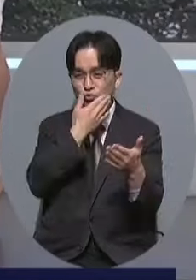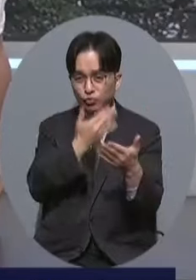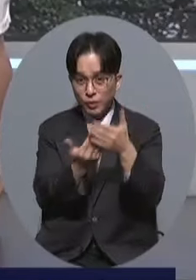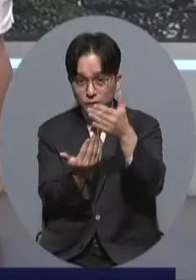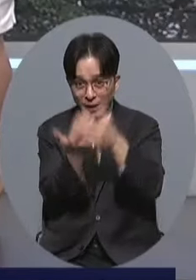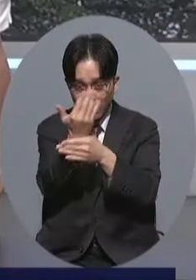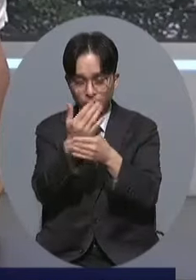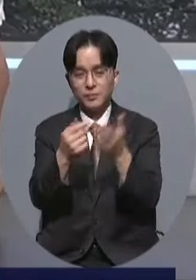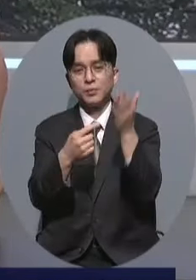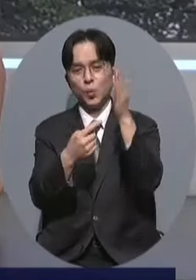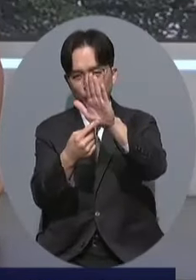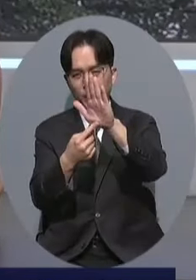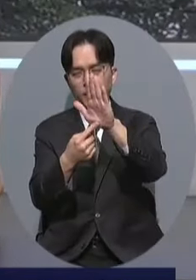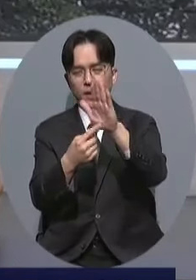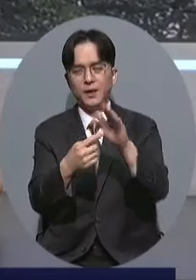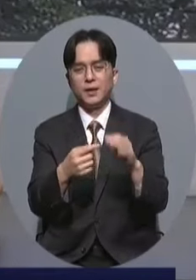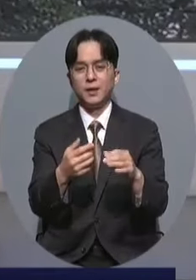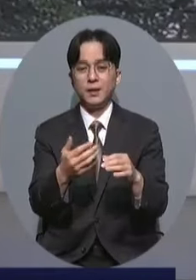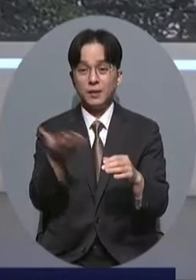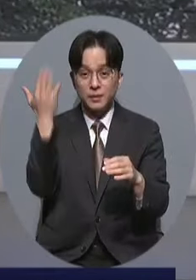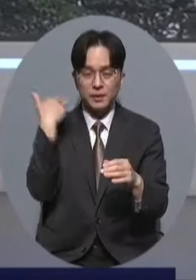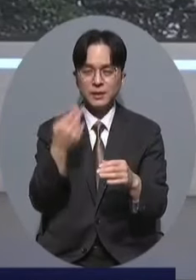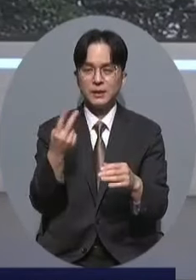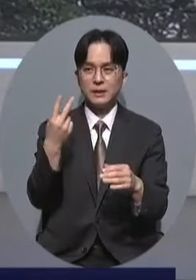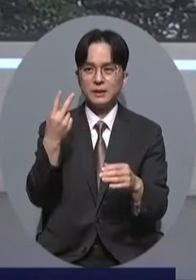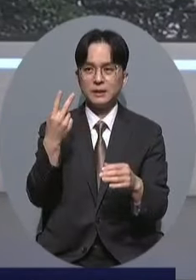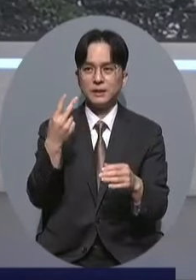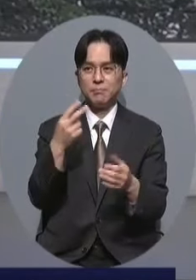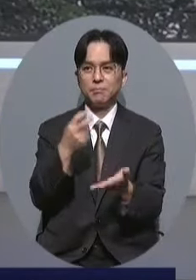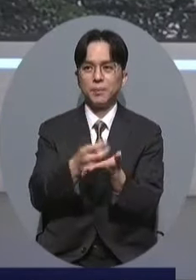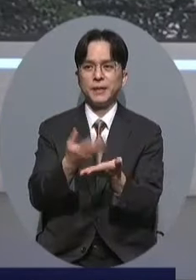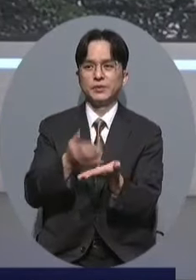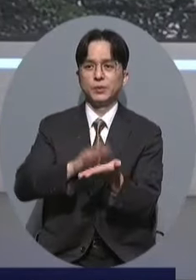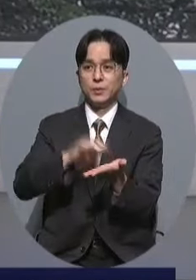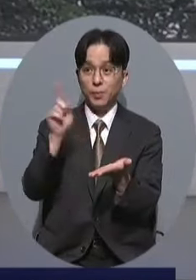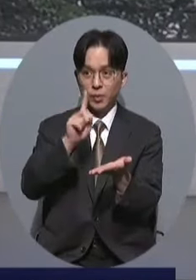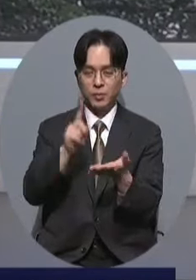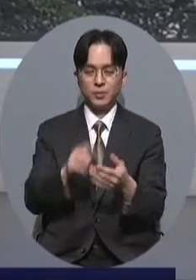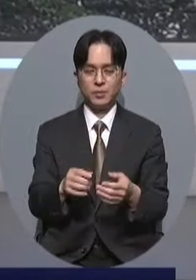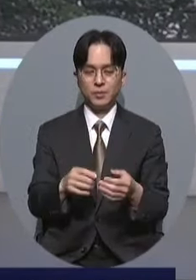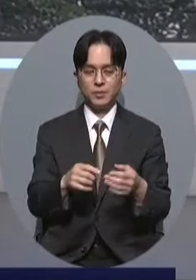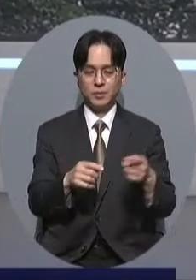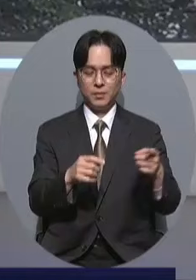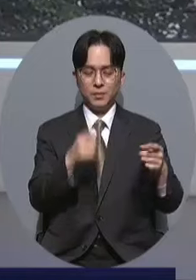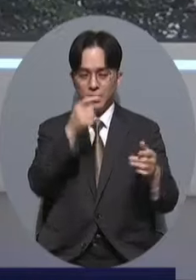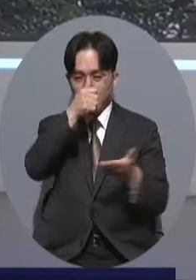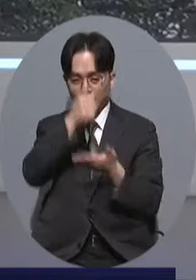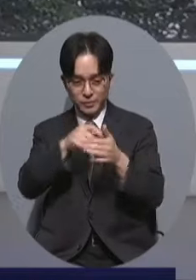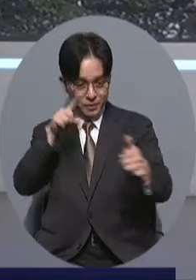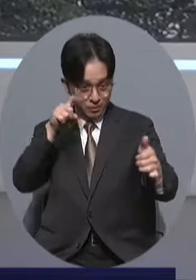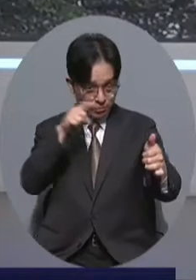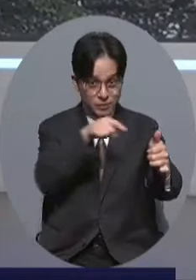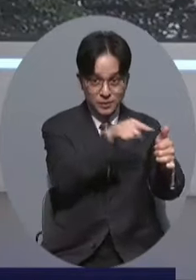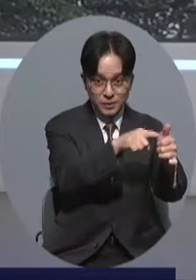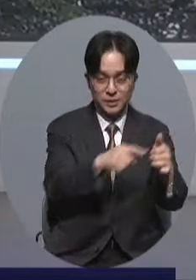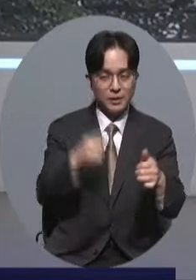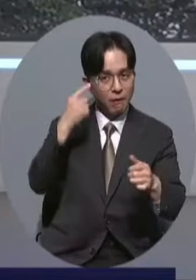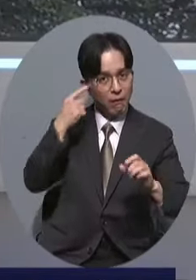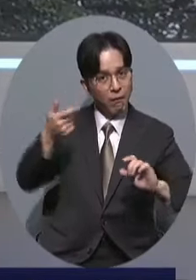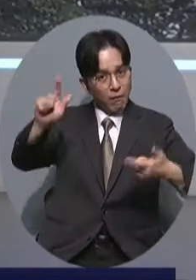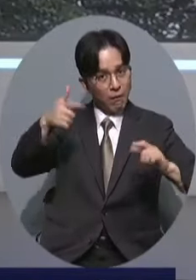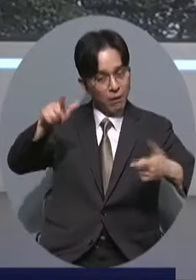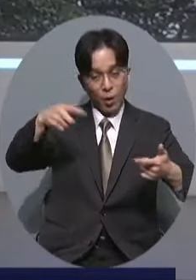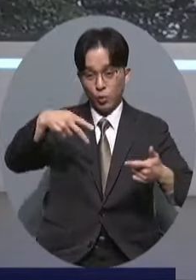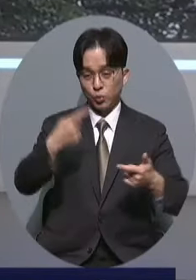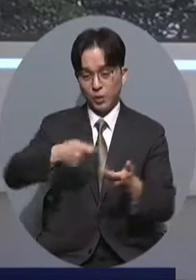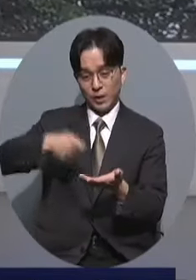법원 규정이 바뀌면서 피고인의 반대가 있어도 재판장이 공공 이익을 위해 필요하다고 판단하는 경우 촬영을